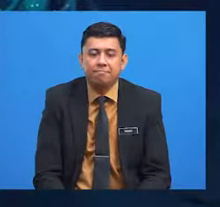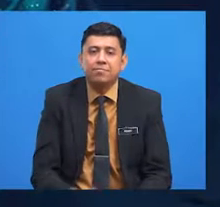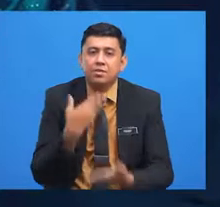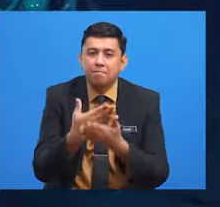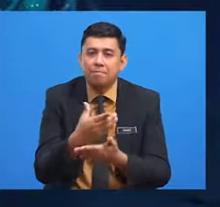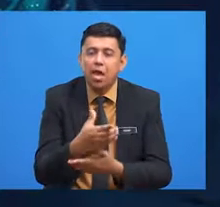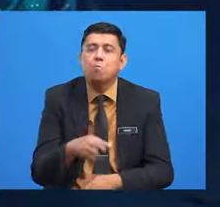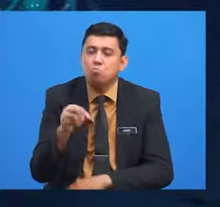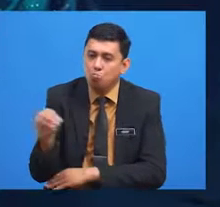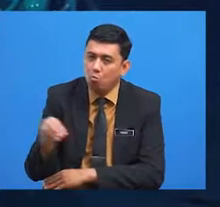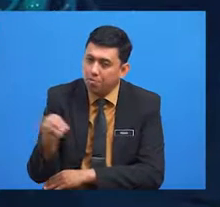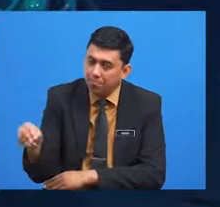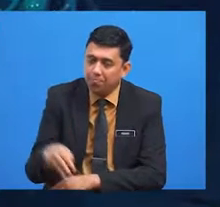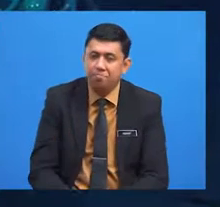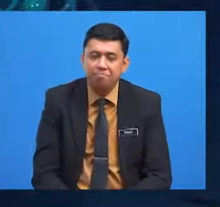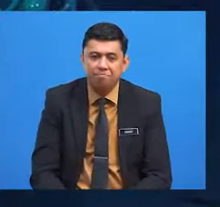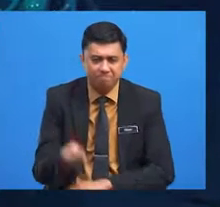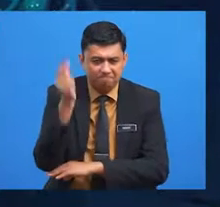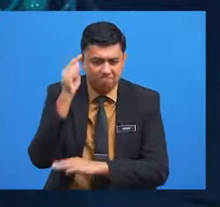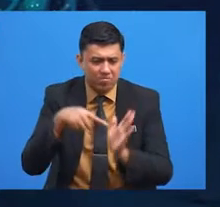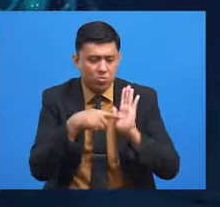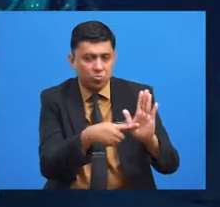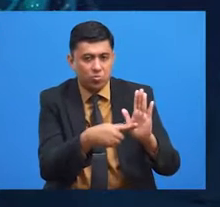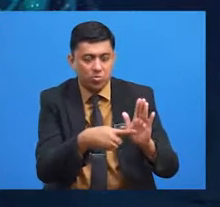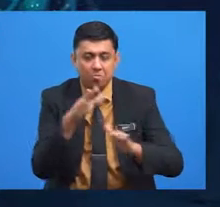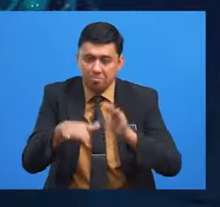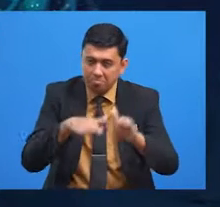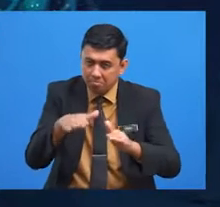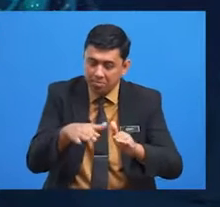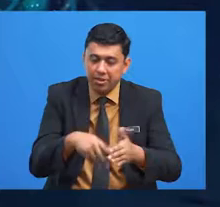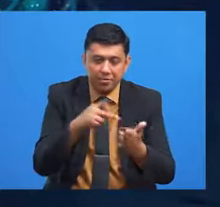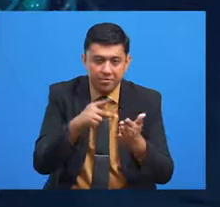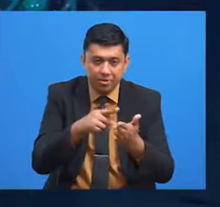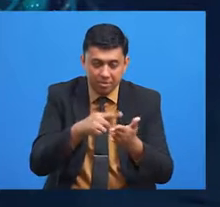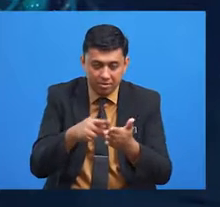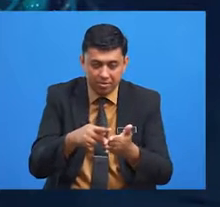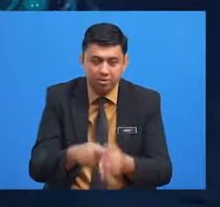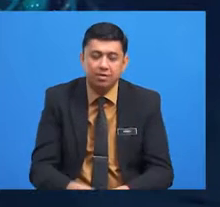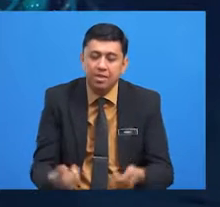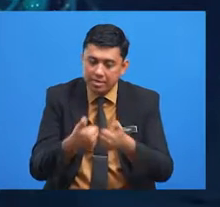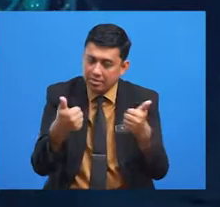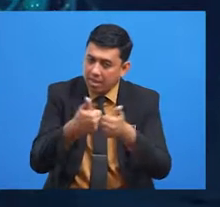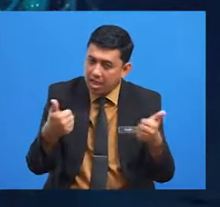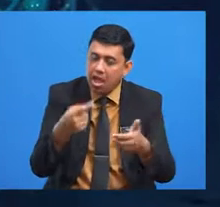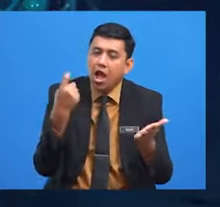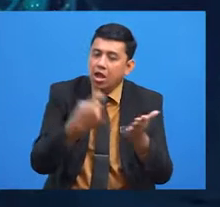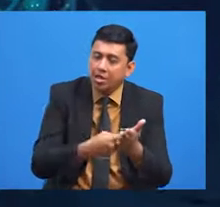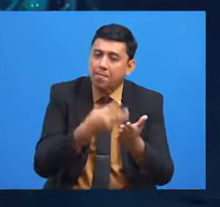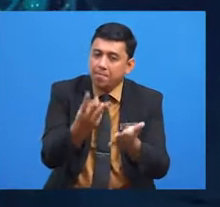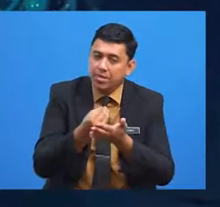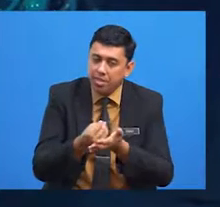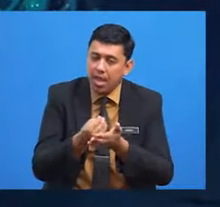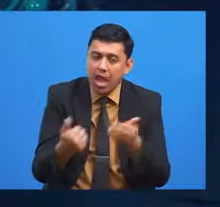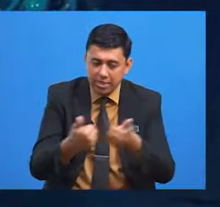Baik, murid-murid, sebentar tadi saya telah menunjukkan langkah-langkah pengiraan keanjalan harga permintaan anjal dan